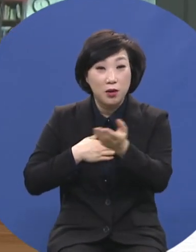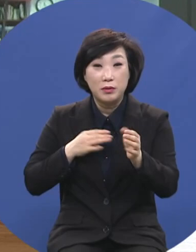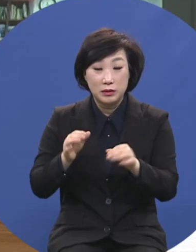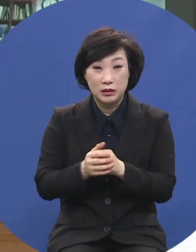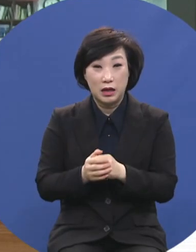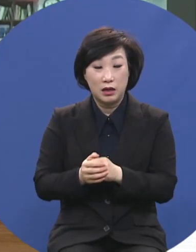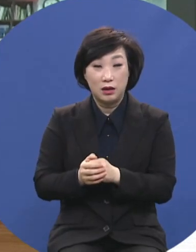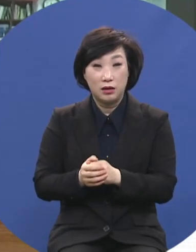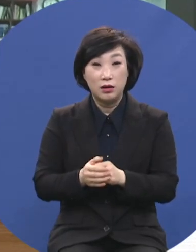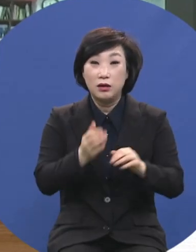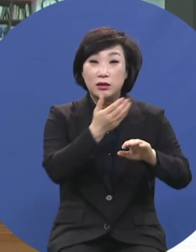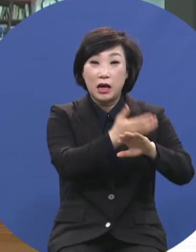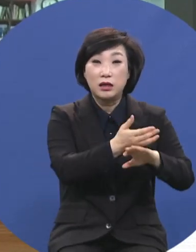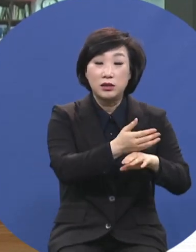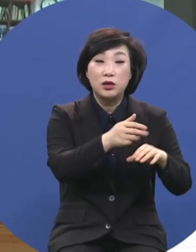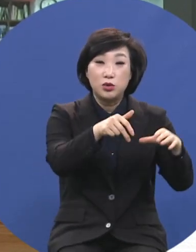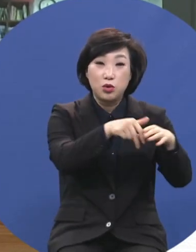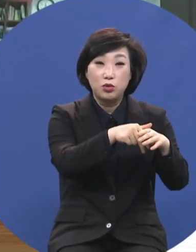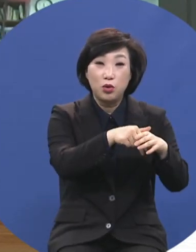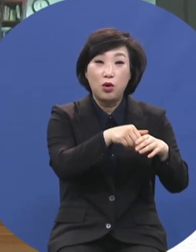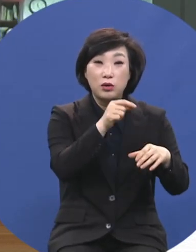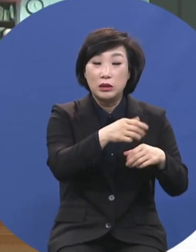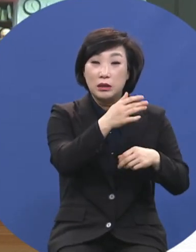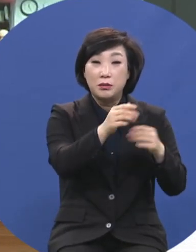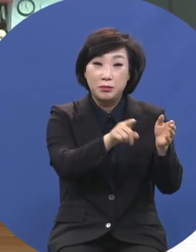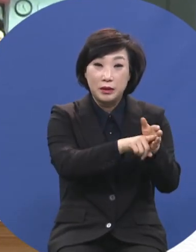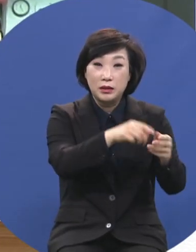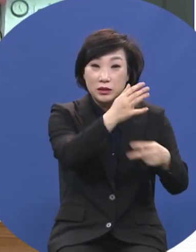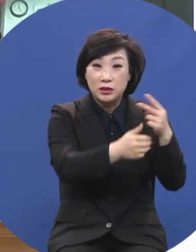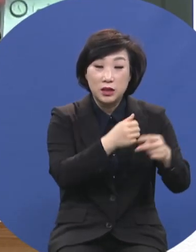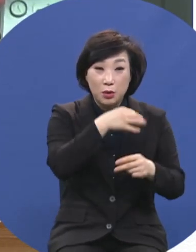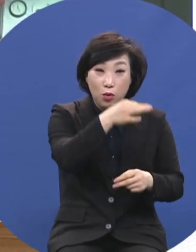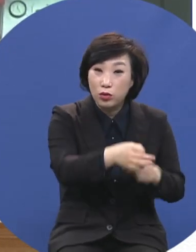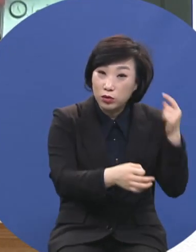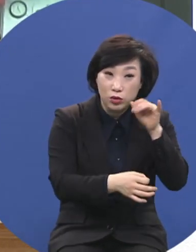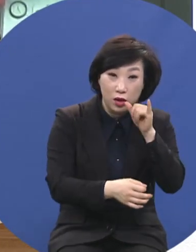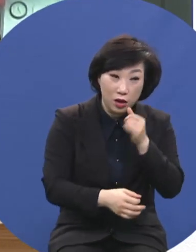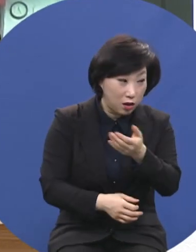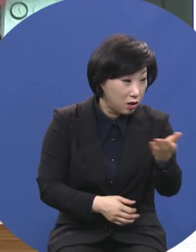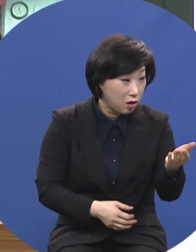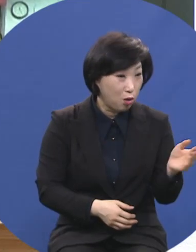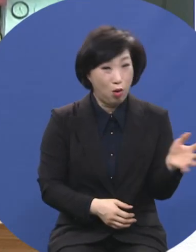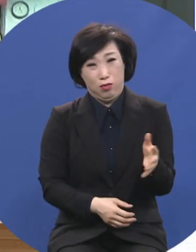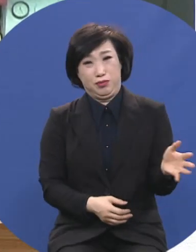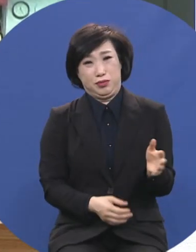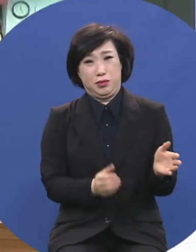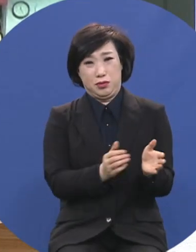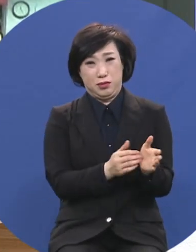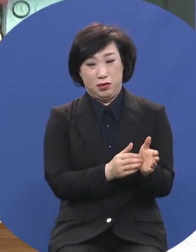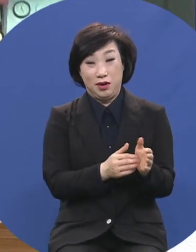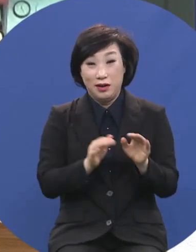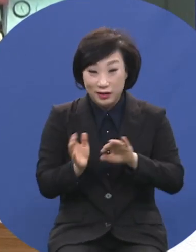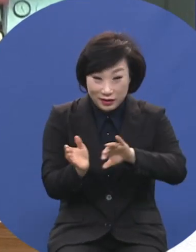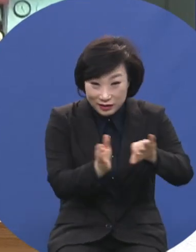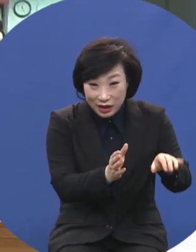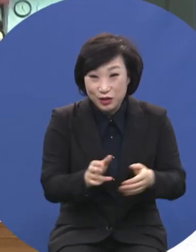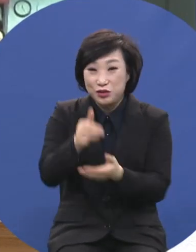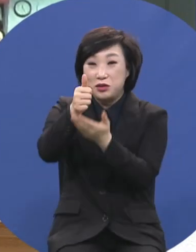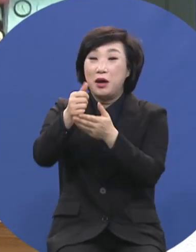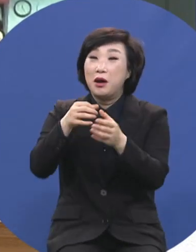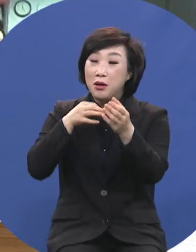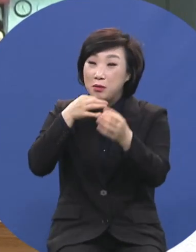들려옵니까? 이방 종교인들이 믿는 신들의 목소리가 들려오느냐? 안 들려온다. 그러나 주님